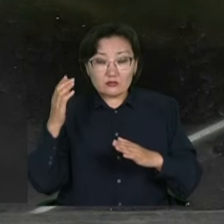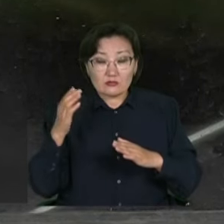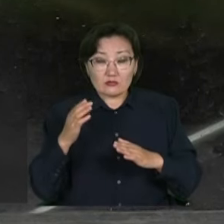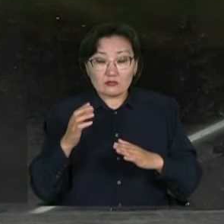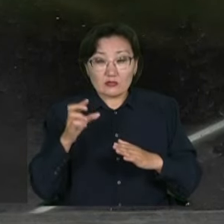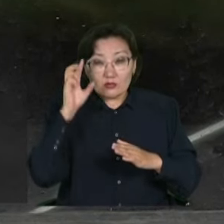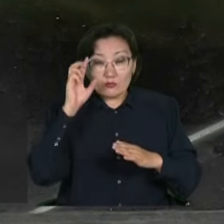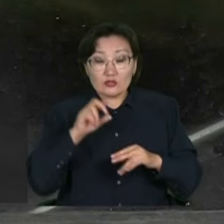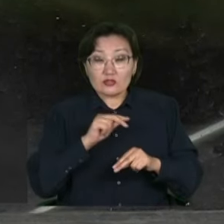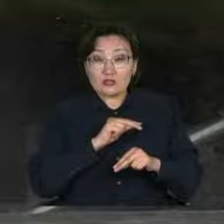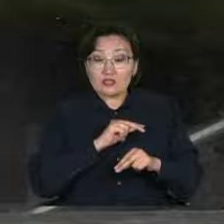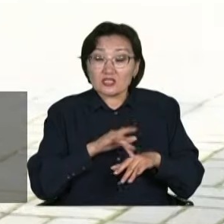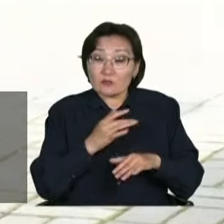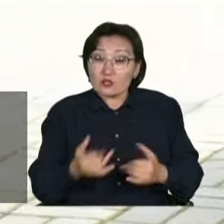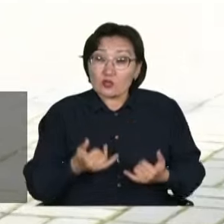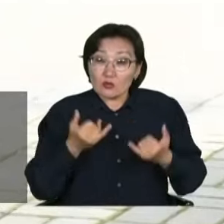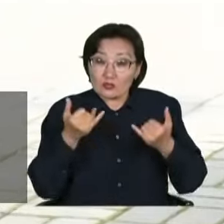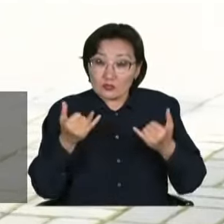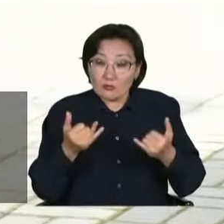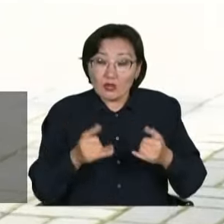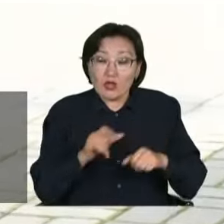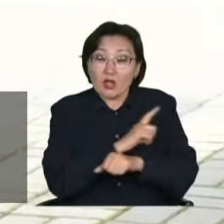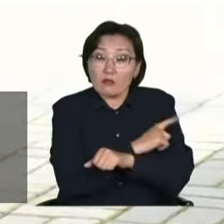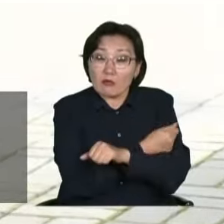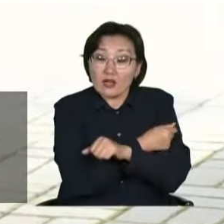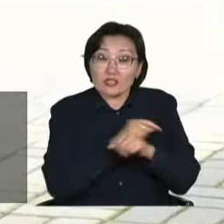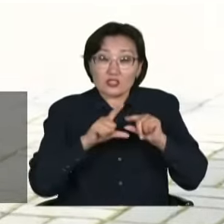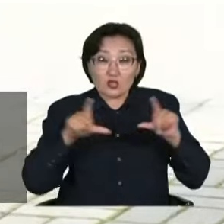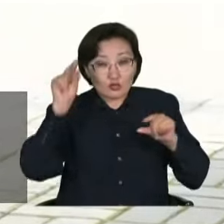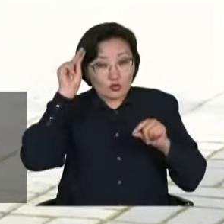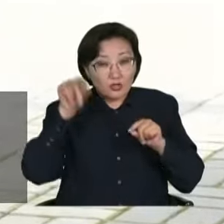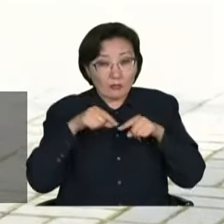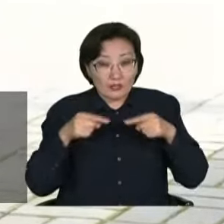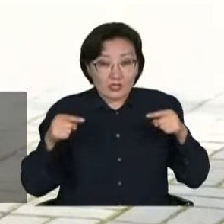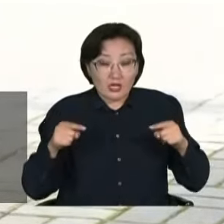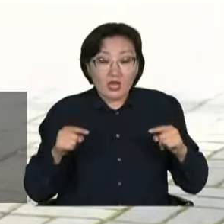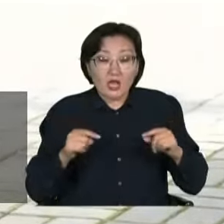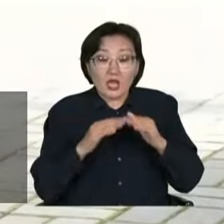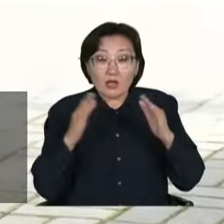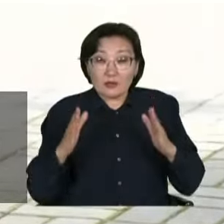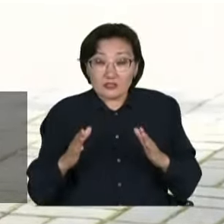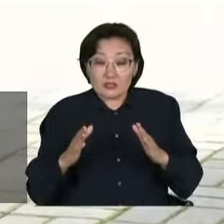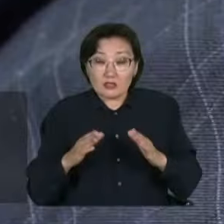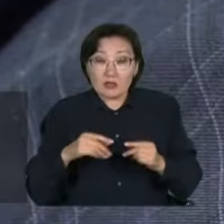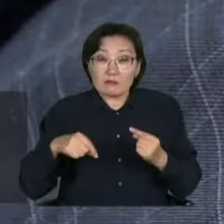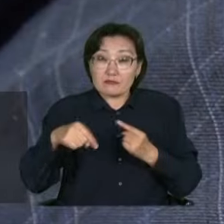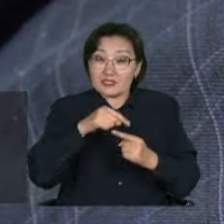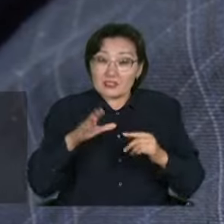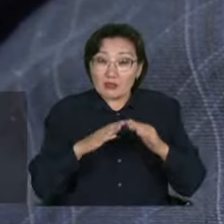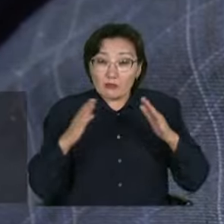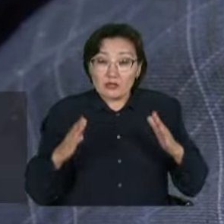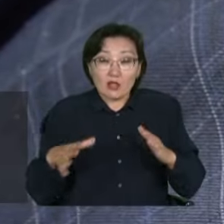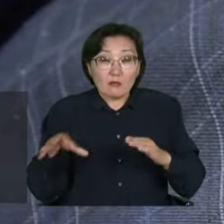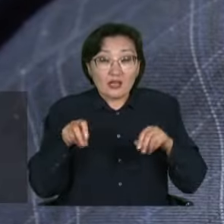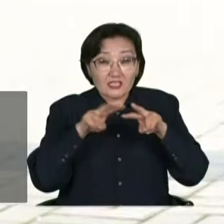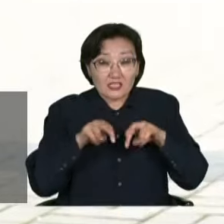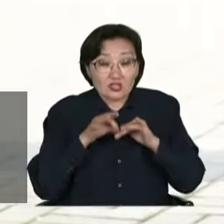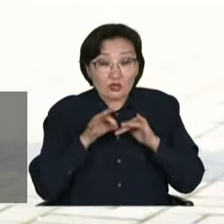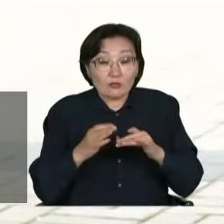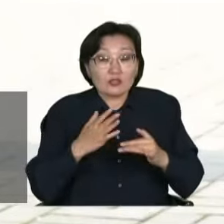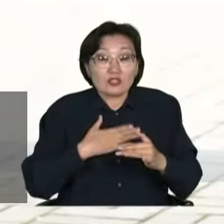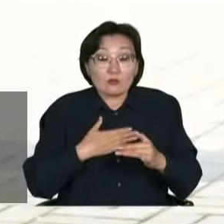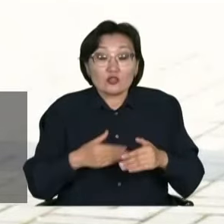үкіметтік қызметтер көрсететін, ода больница, школа, басқа да объектілерді, бизнес емес объектілерді бәрін тексеріп шықтық.